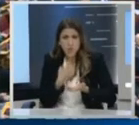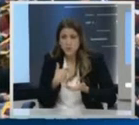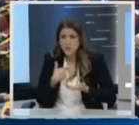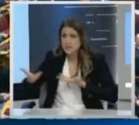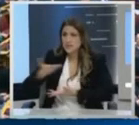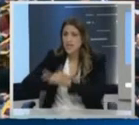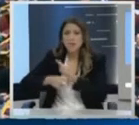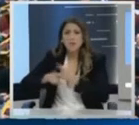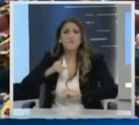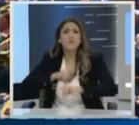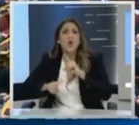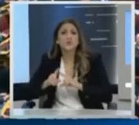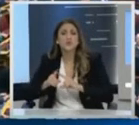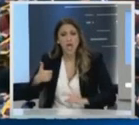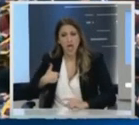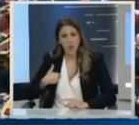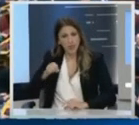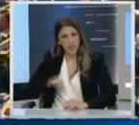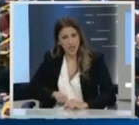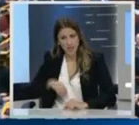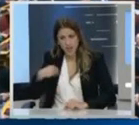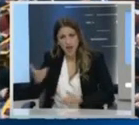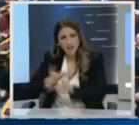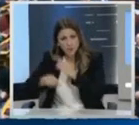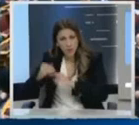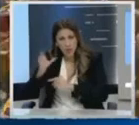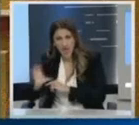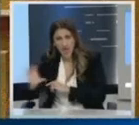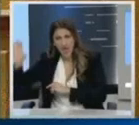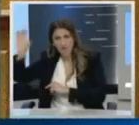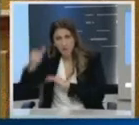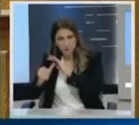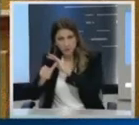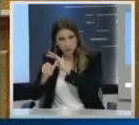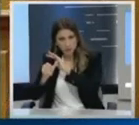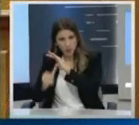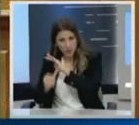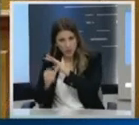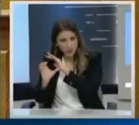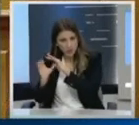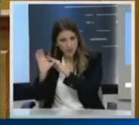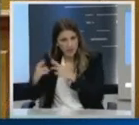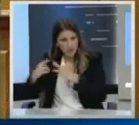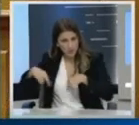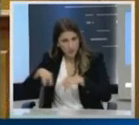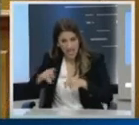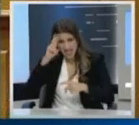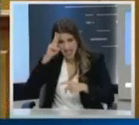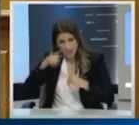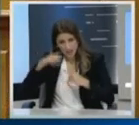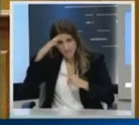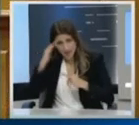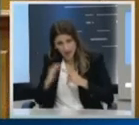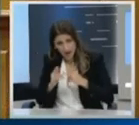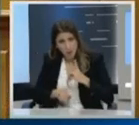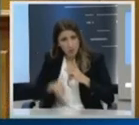ποιον έκανε αυτή τη συναλλαγή? Με τον κύριο Γιούγκερ, με την κυρία Μέρκελ, με τον κύριο Μακρόν, με ποιον